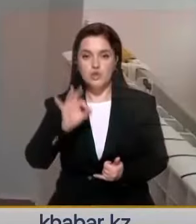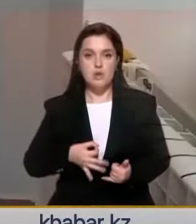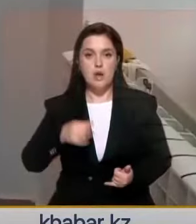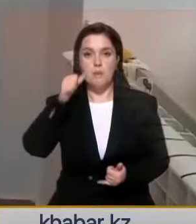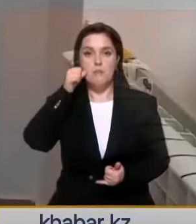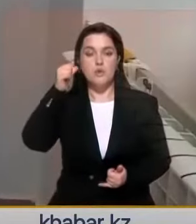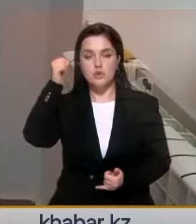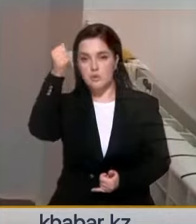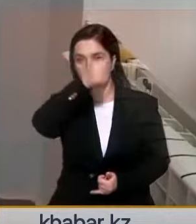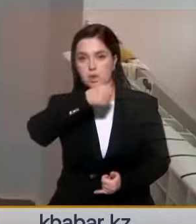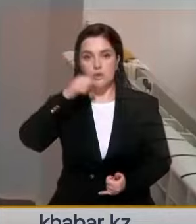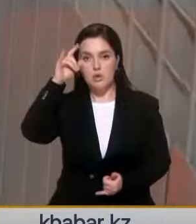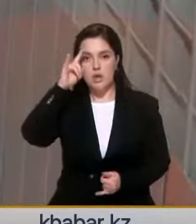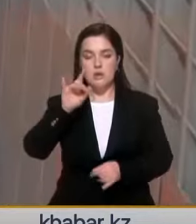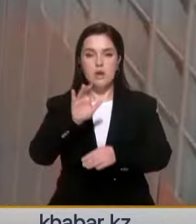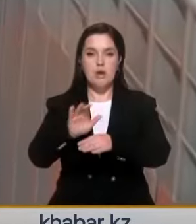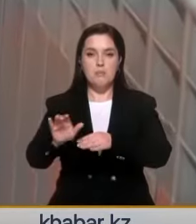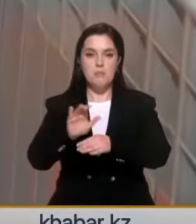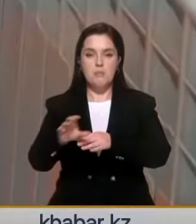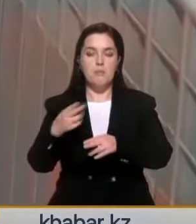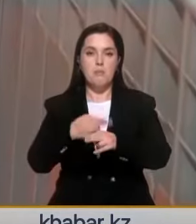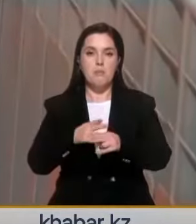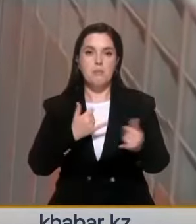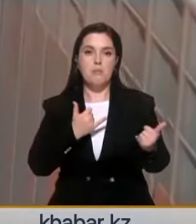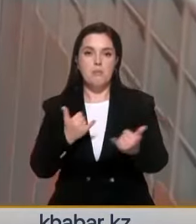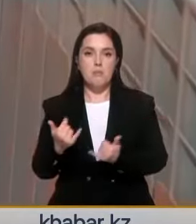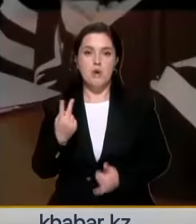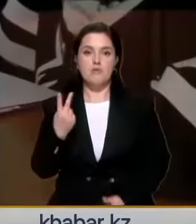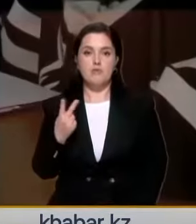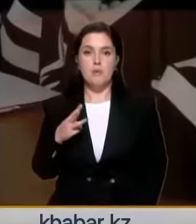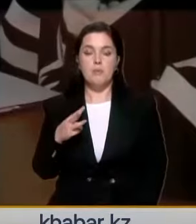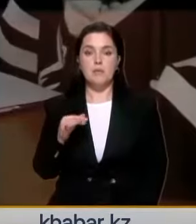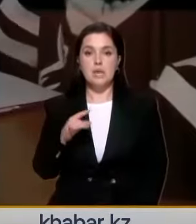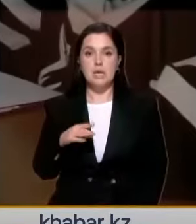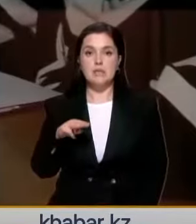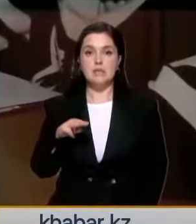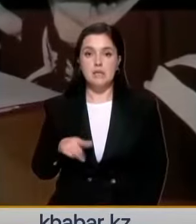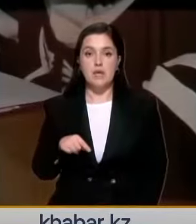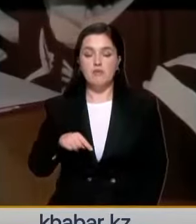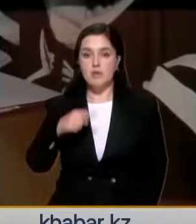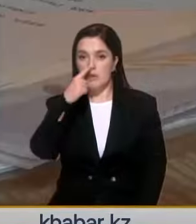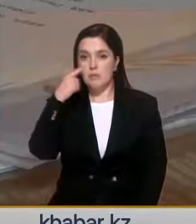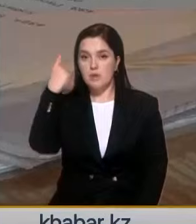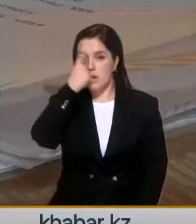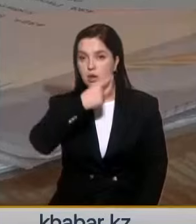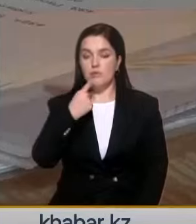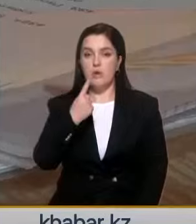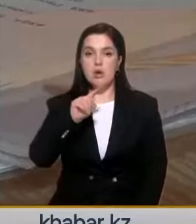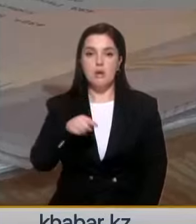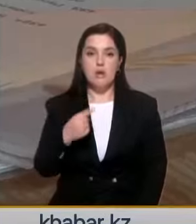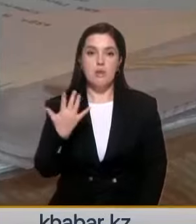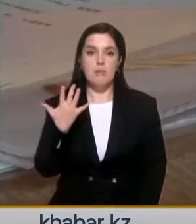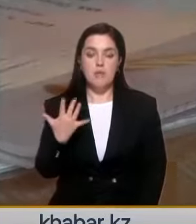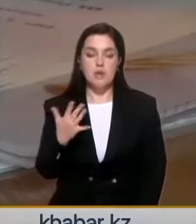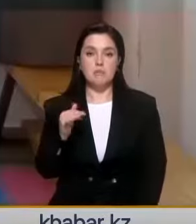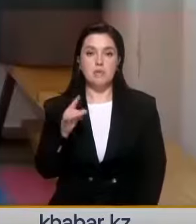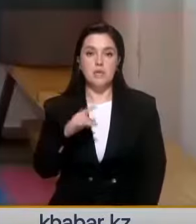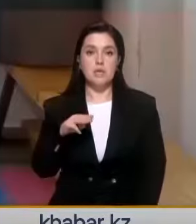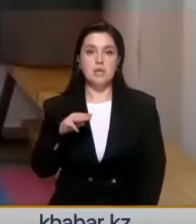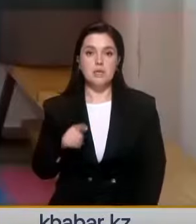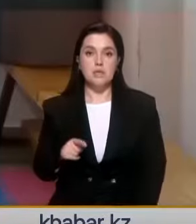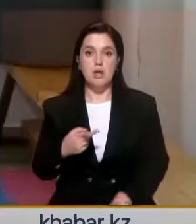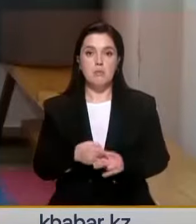казахстанцы направили на псевдо благотворительность около 2 млрд тенге в этом году 1л млрд Однако как говорят специалисты